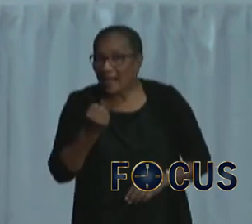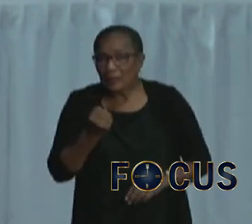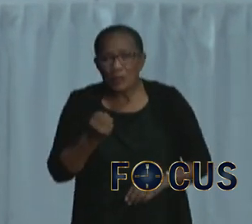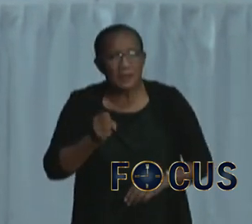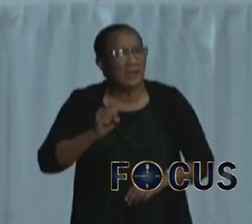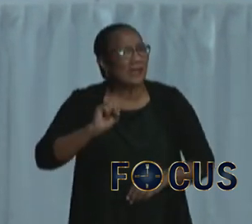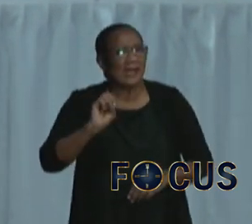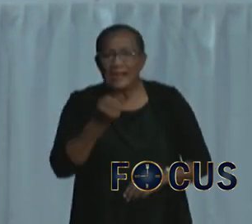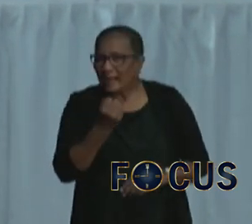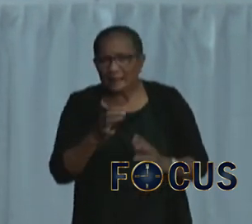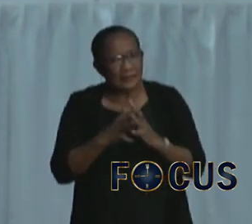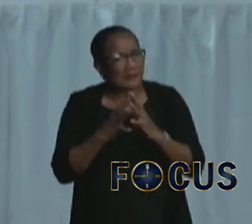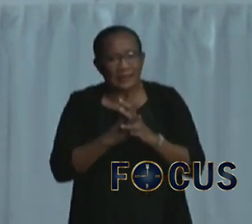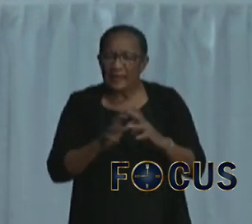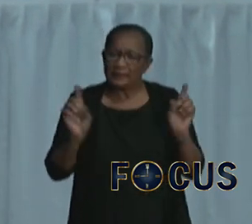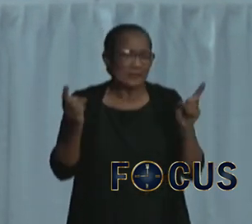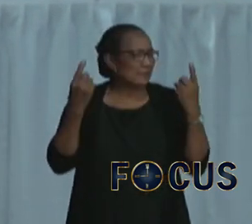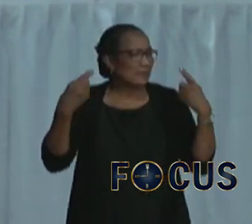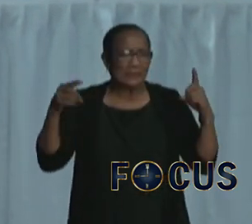is om dit te doen.